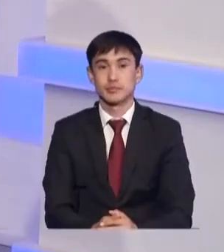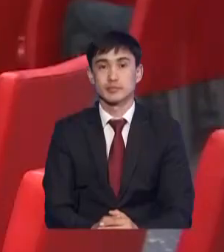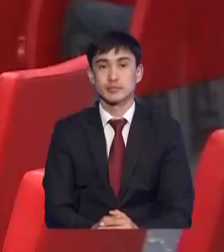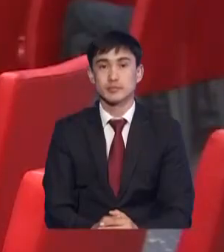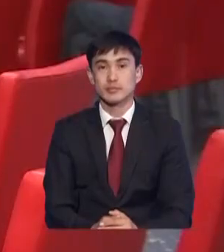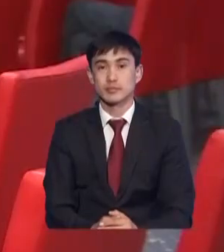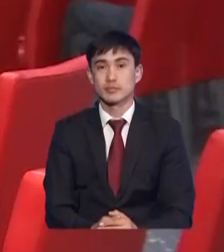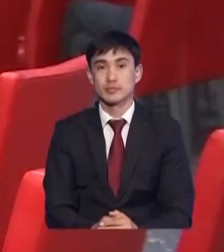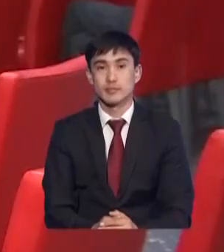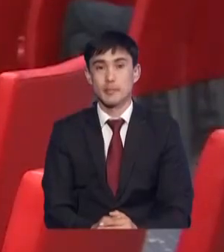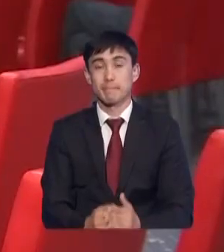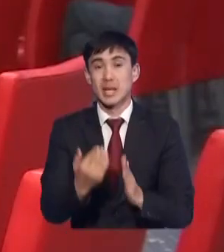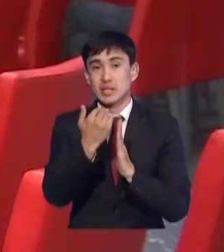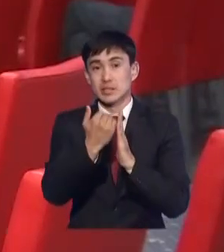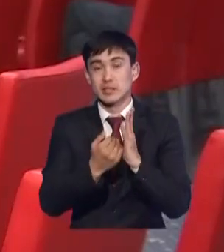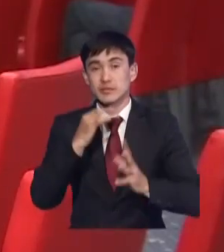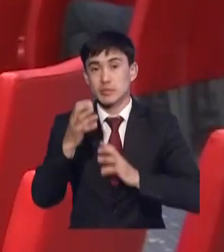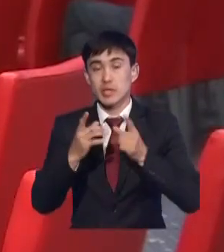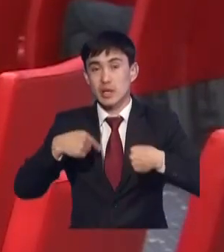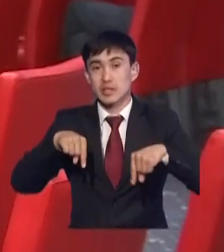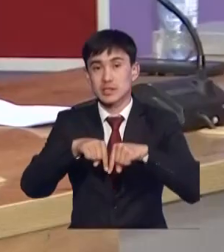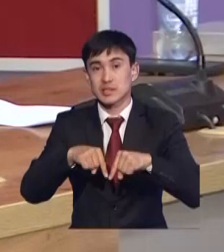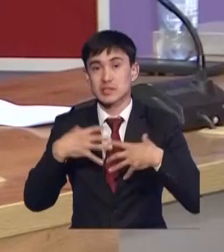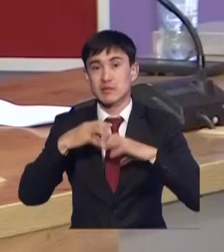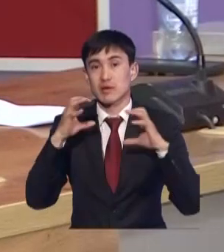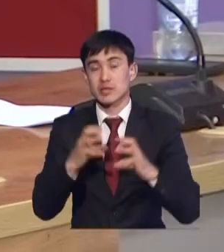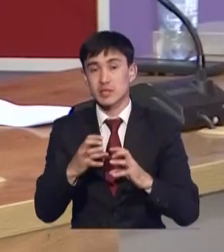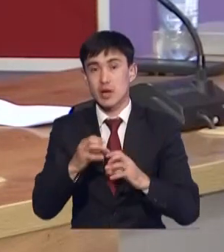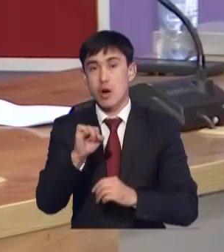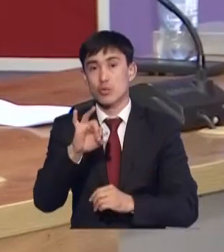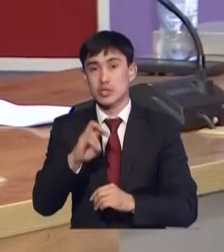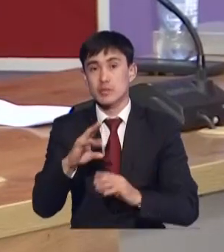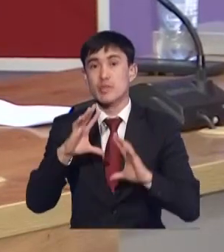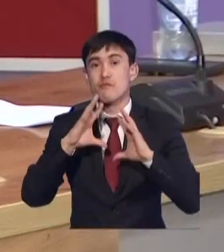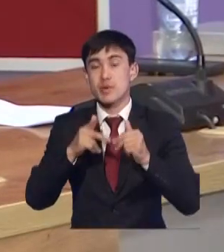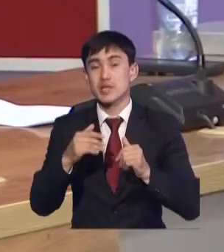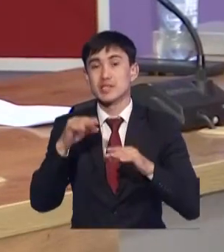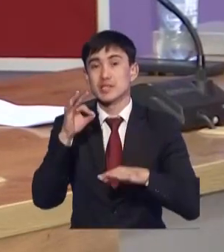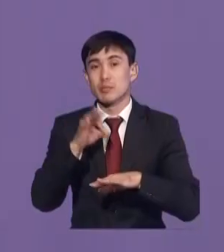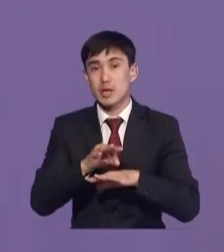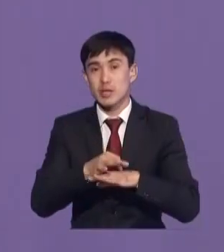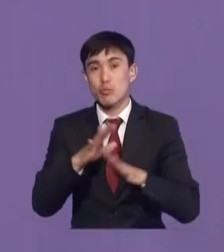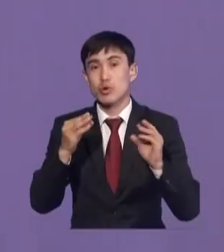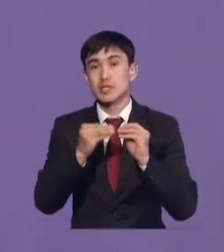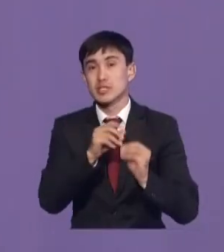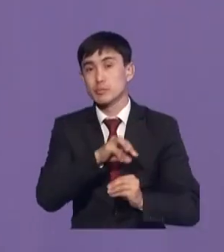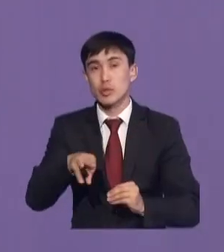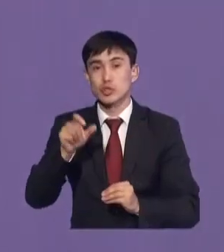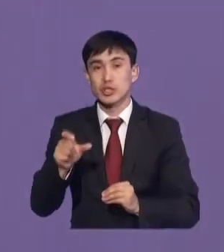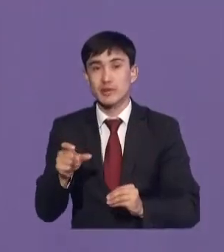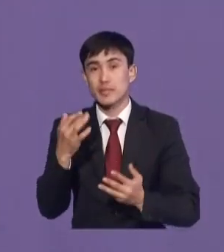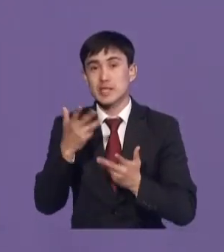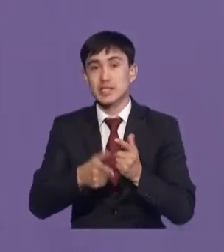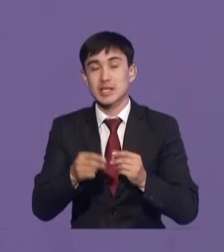сюжете по статистике всемирной организации здравоохранения аутизмом в мире страдает более 10 млн человек если